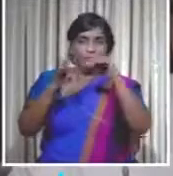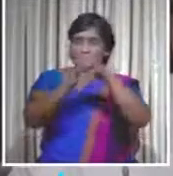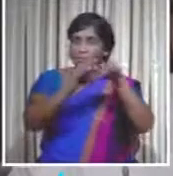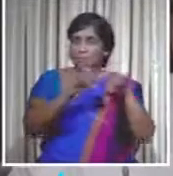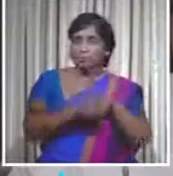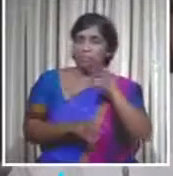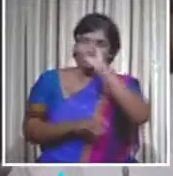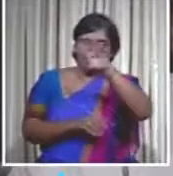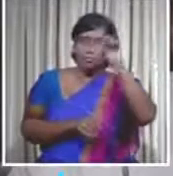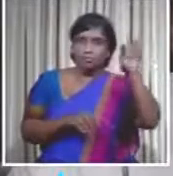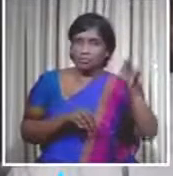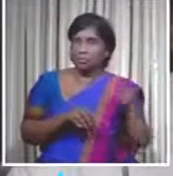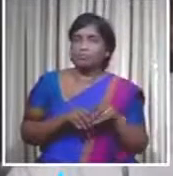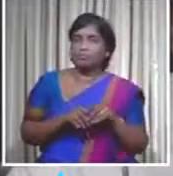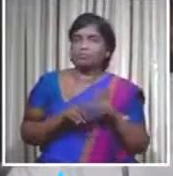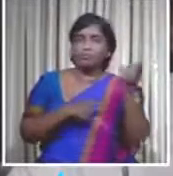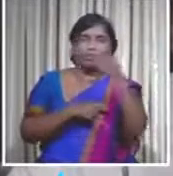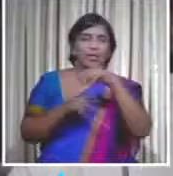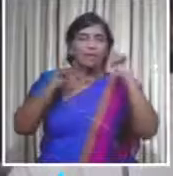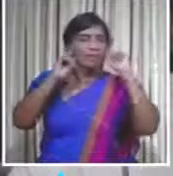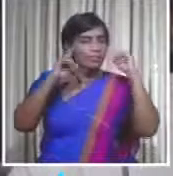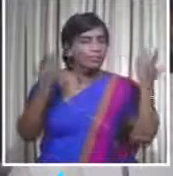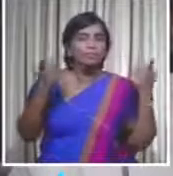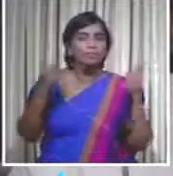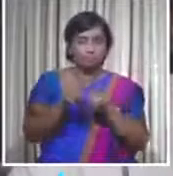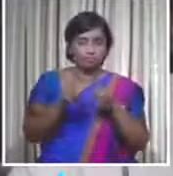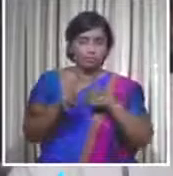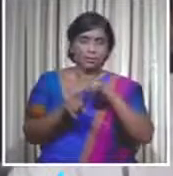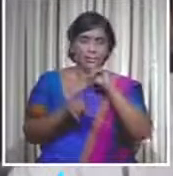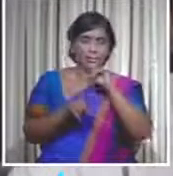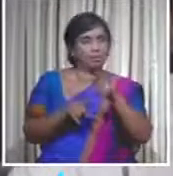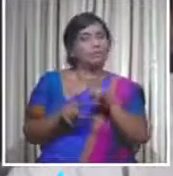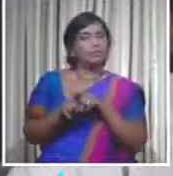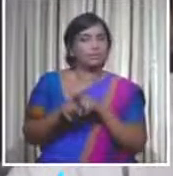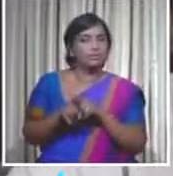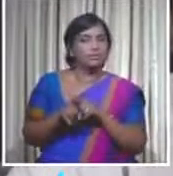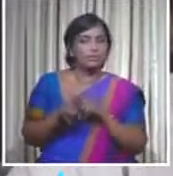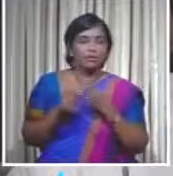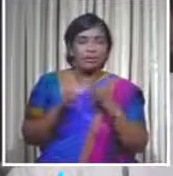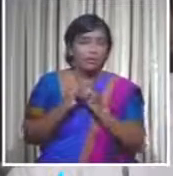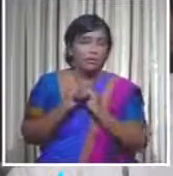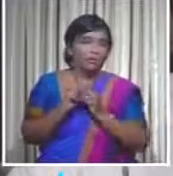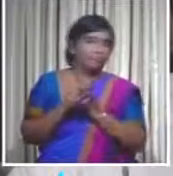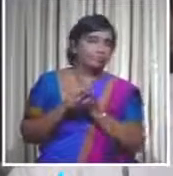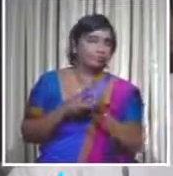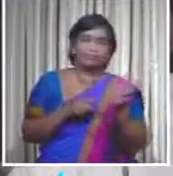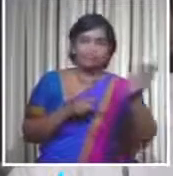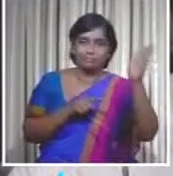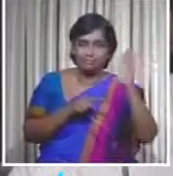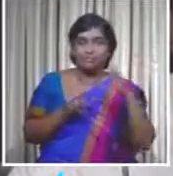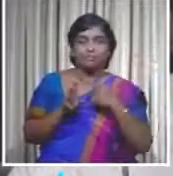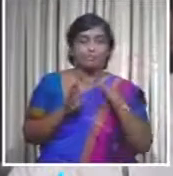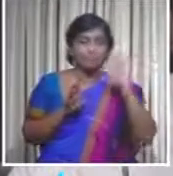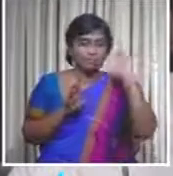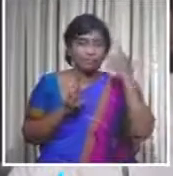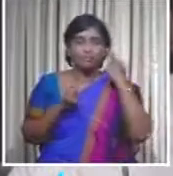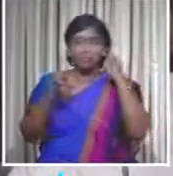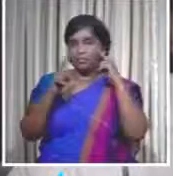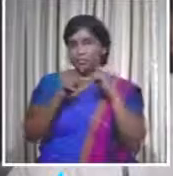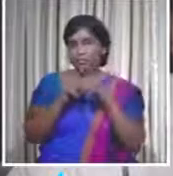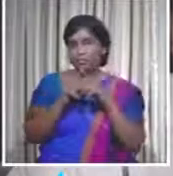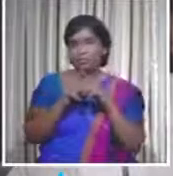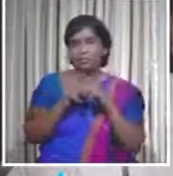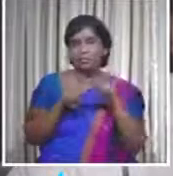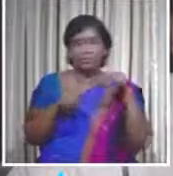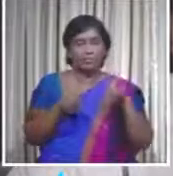මෙතුමා පත් කරලා තියෙනවා. කවුරුත් දන්නේ නැහැ. ඒක තමයි මම කිව්වේ අද යන්න වෙන තැනකට. ගරු සභාපතිතුමනි තව විශේෂ කාර්යයක්.